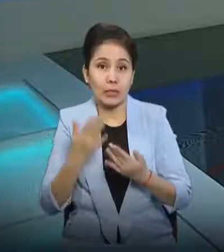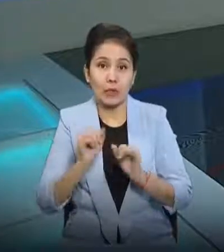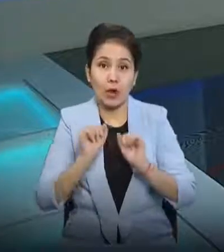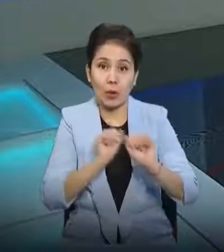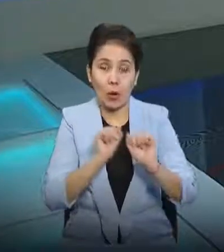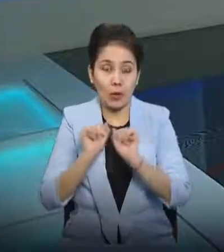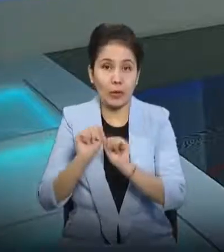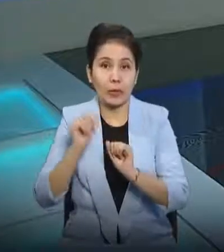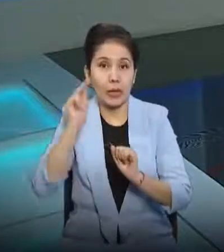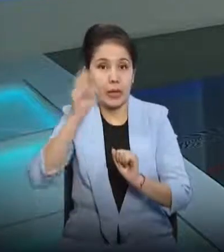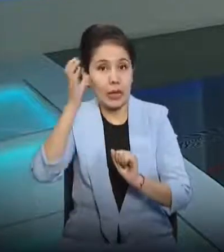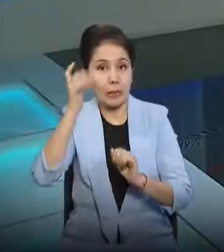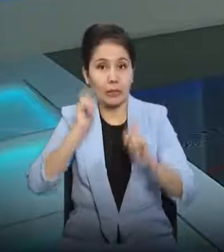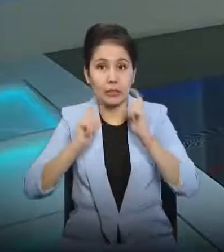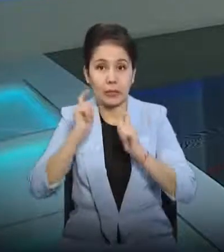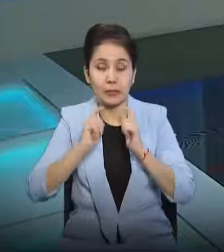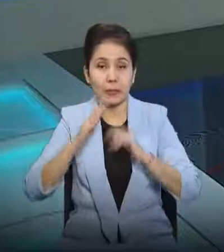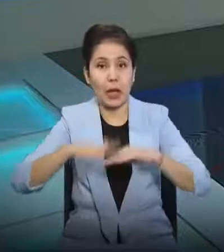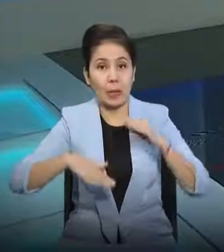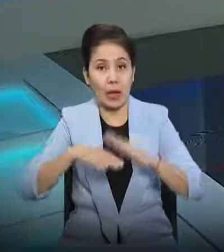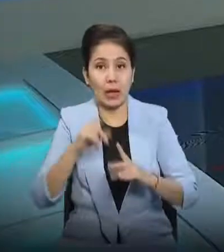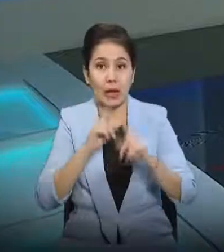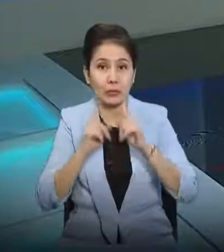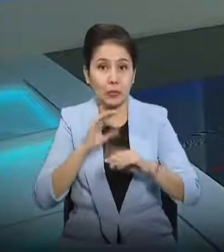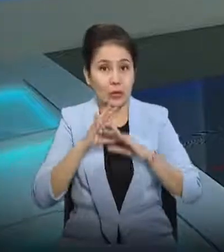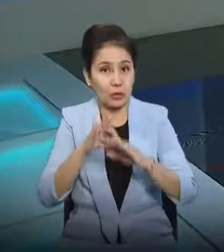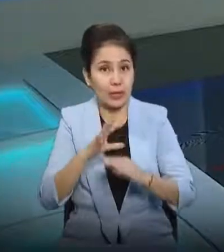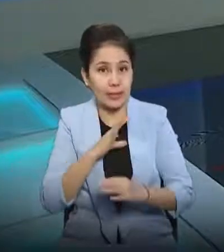ilmiy tadqiqot institutida ilmiy amaliy anjuman tashkil etildi.